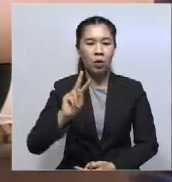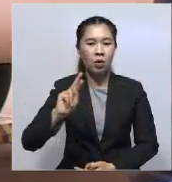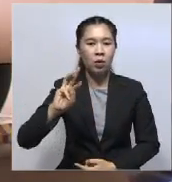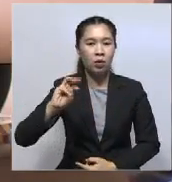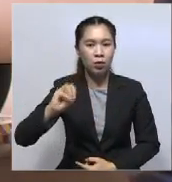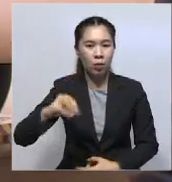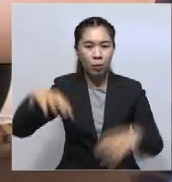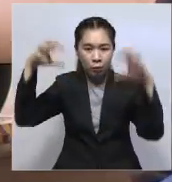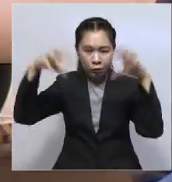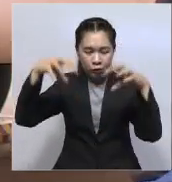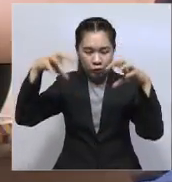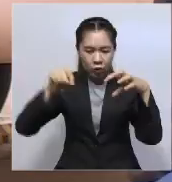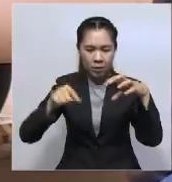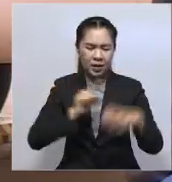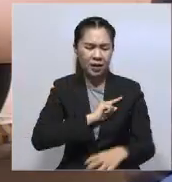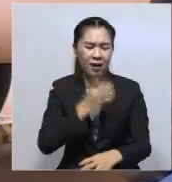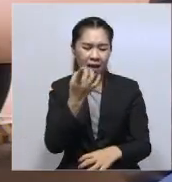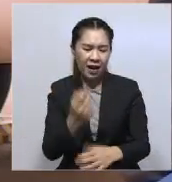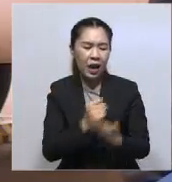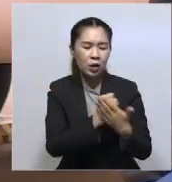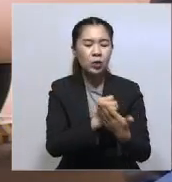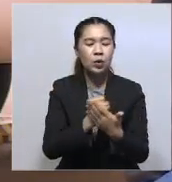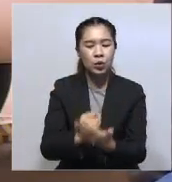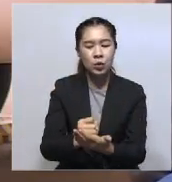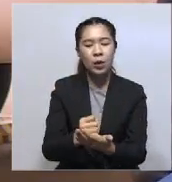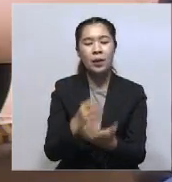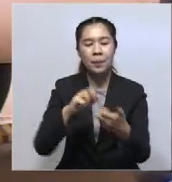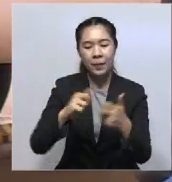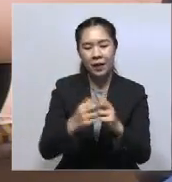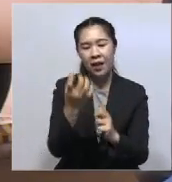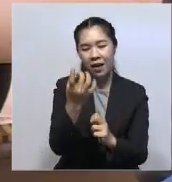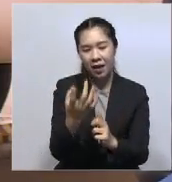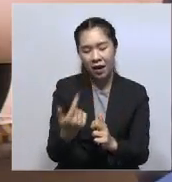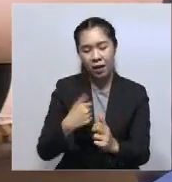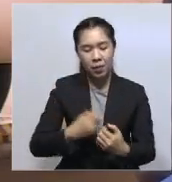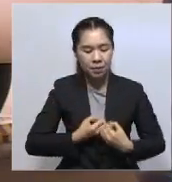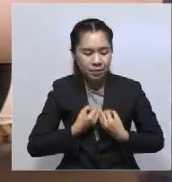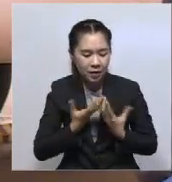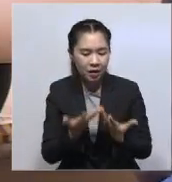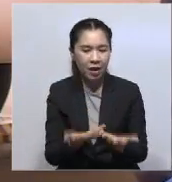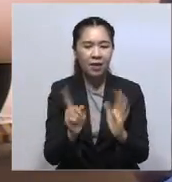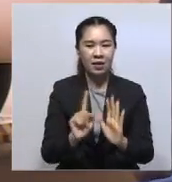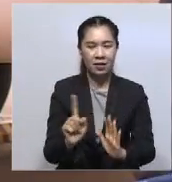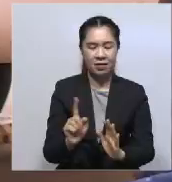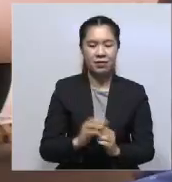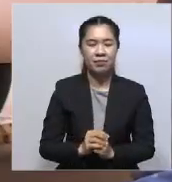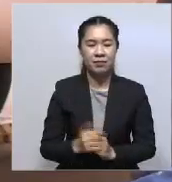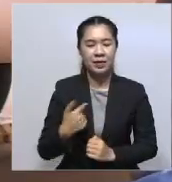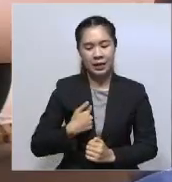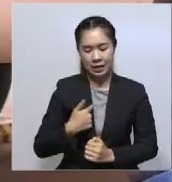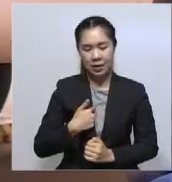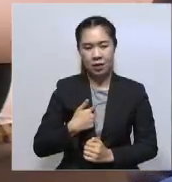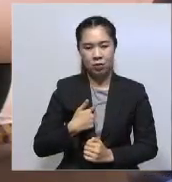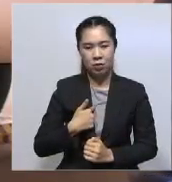กิจหน้าที่อะไรช่วยบำบัดทุกบำรุงสุขพี่น้องประชาชนอย่างไรเขามีความเสียสละอย่างไรพวกเราจึงตั้งใจที่